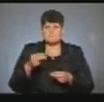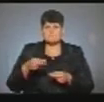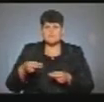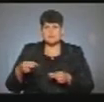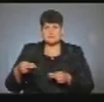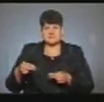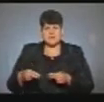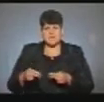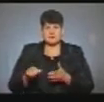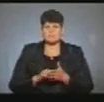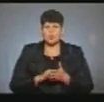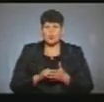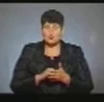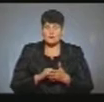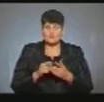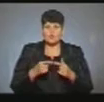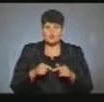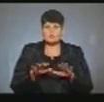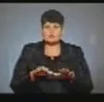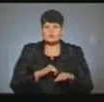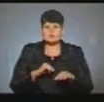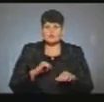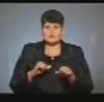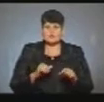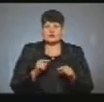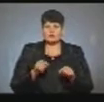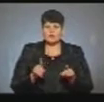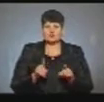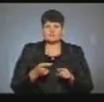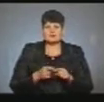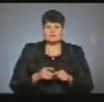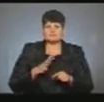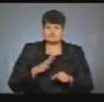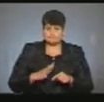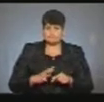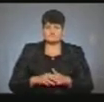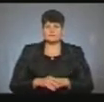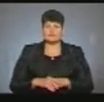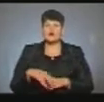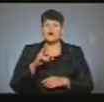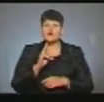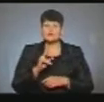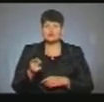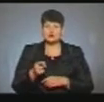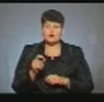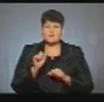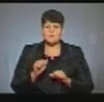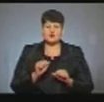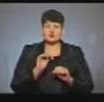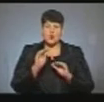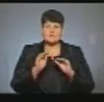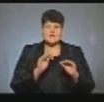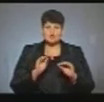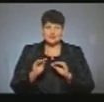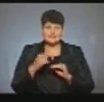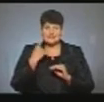підписанням документів в органі місцевого самоврядування для того, щоб цю процедуру витримати. Хто у Тернополі може облаштовувати